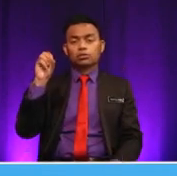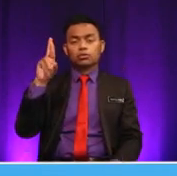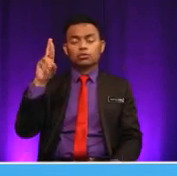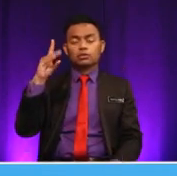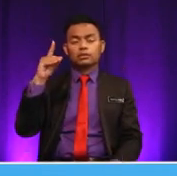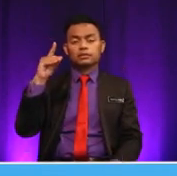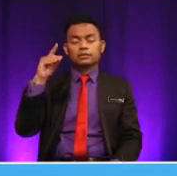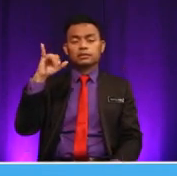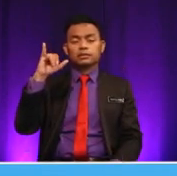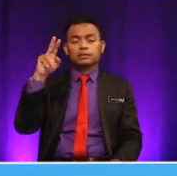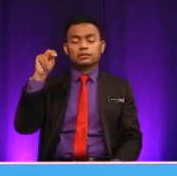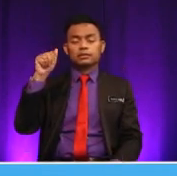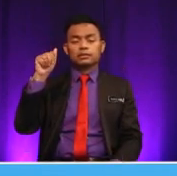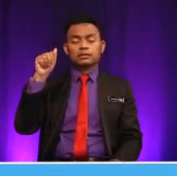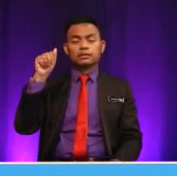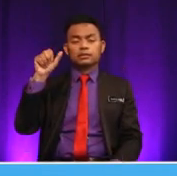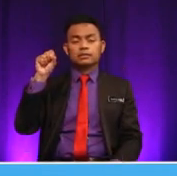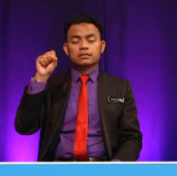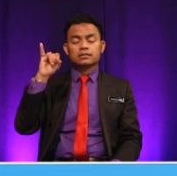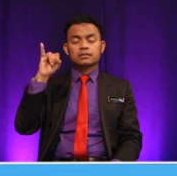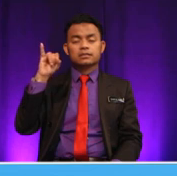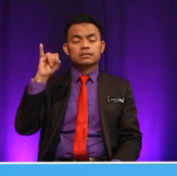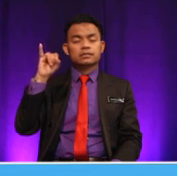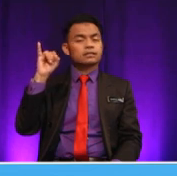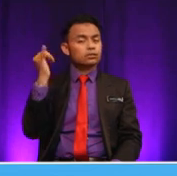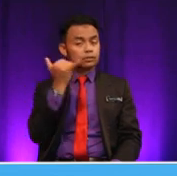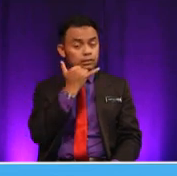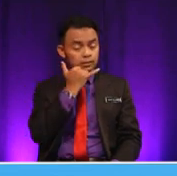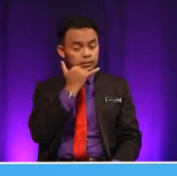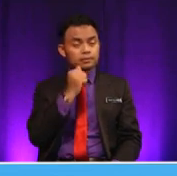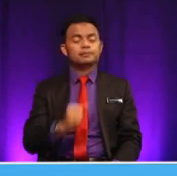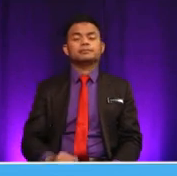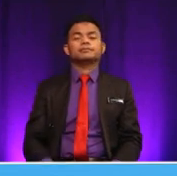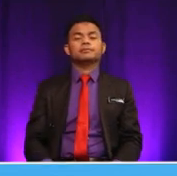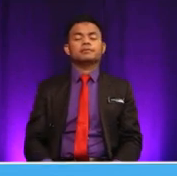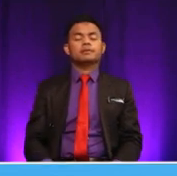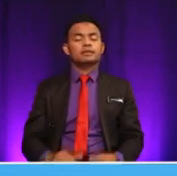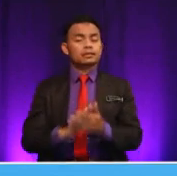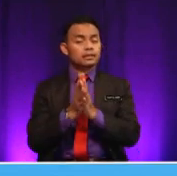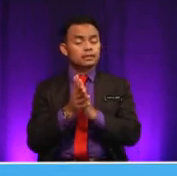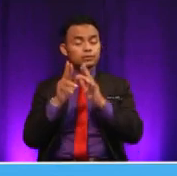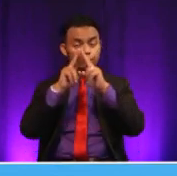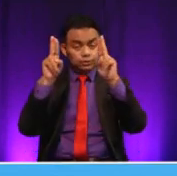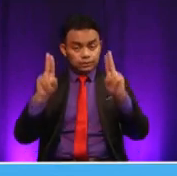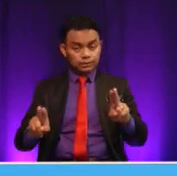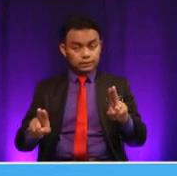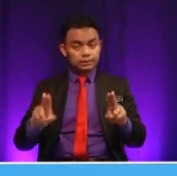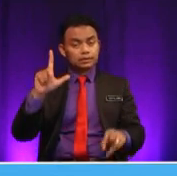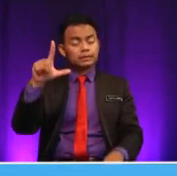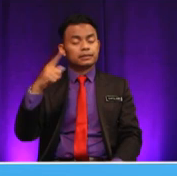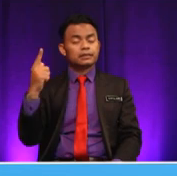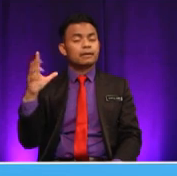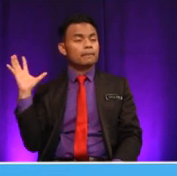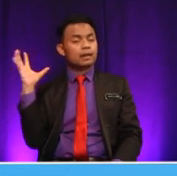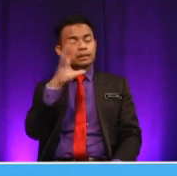nama ujiannya adalah ujian baling dan tangkap bola tenis namun ujian pajak pastikan